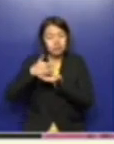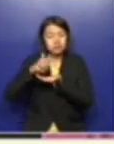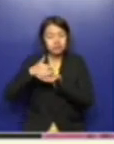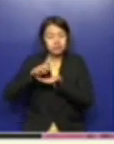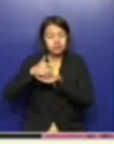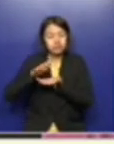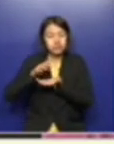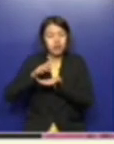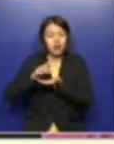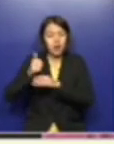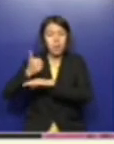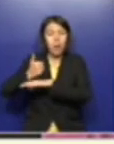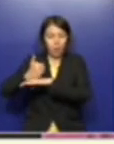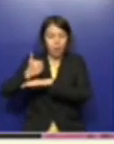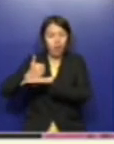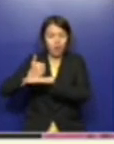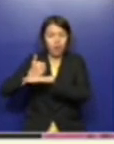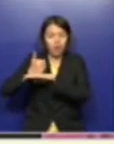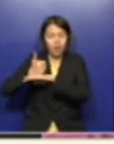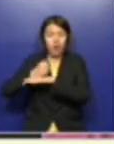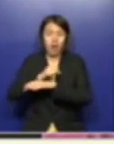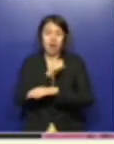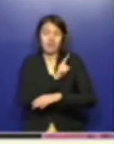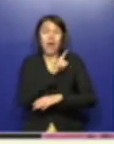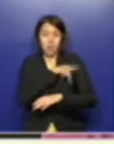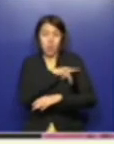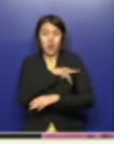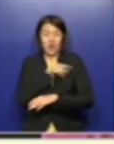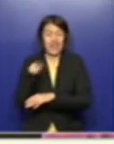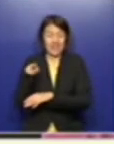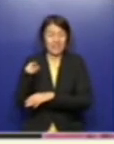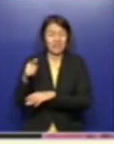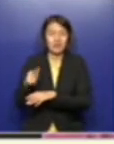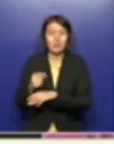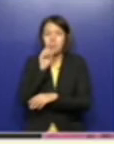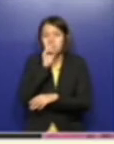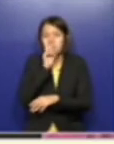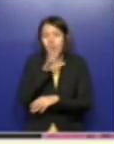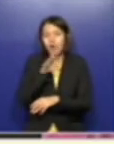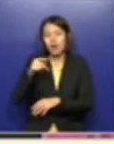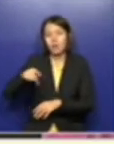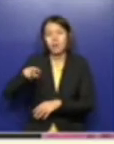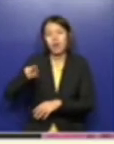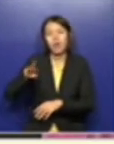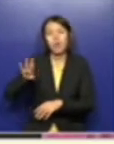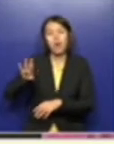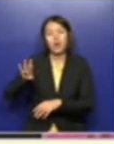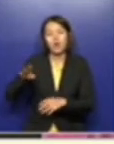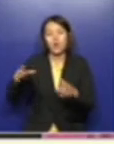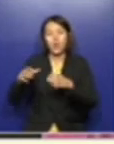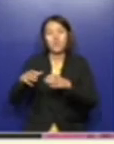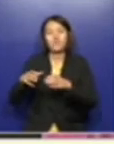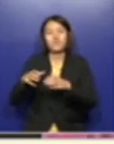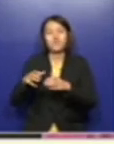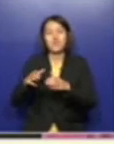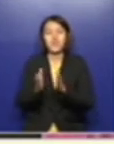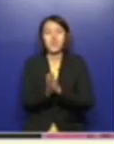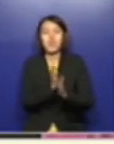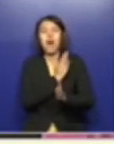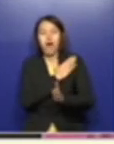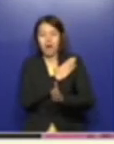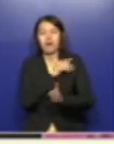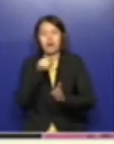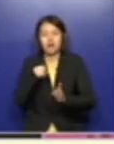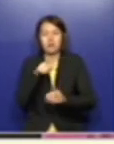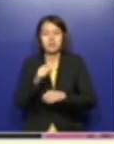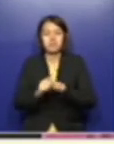ท่านพอสำนักในตอนพอพระพุทธศาสนาในขณะนั้นอ้างพ.ร.บ.คณะสงฆ์